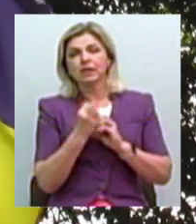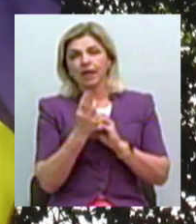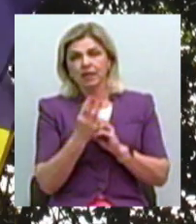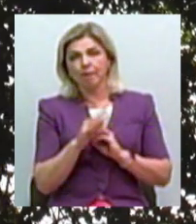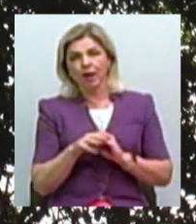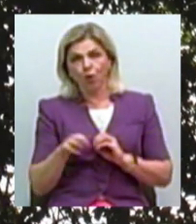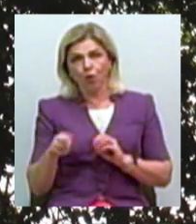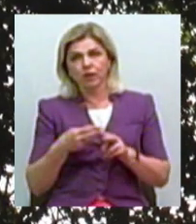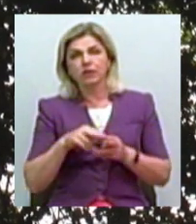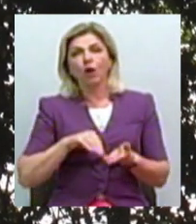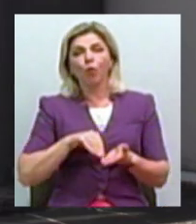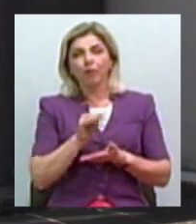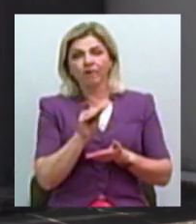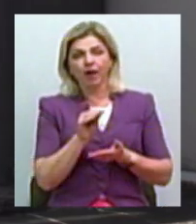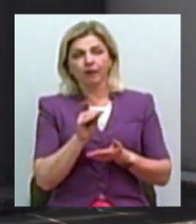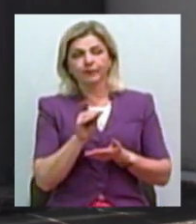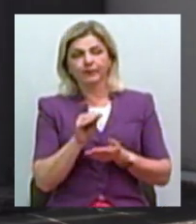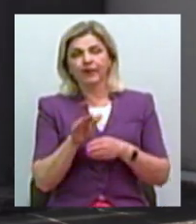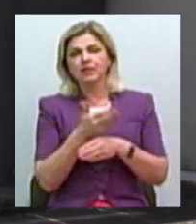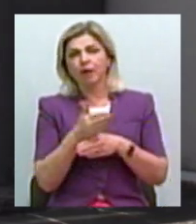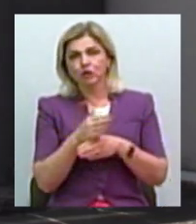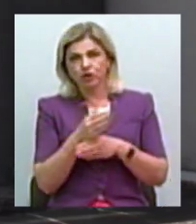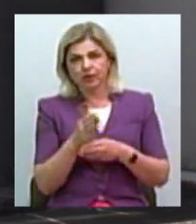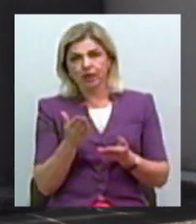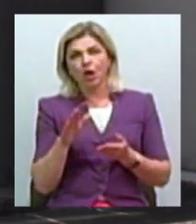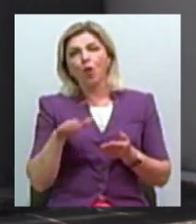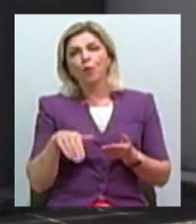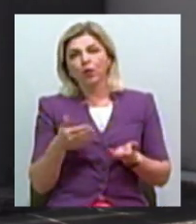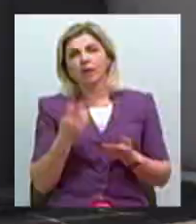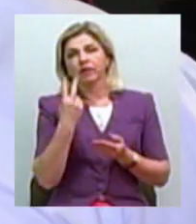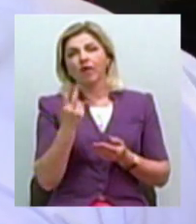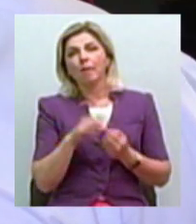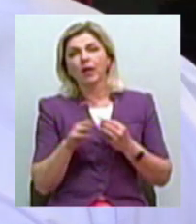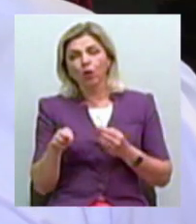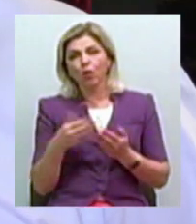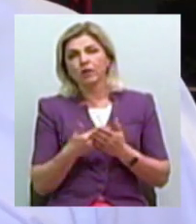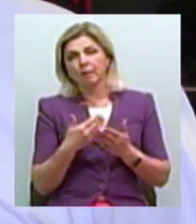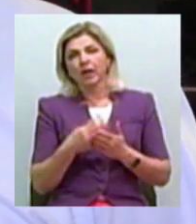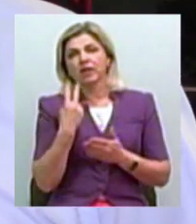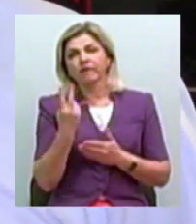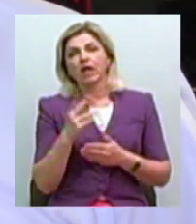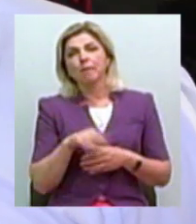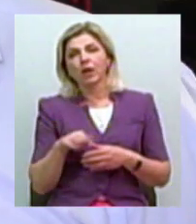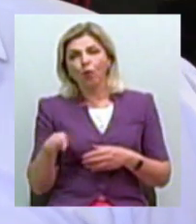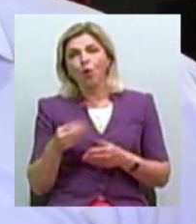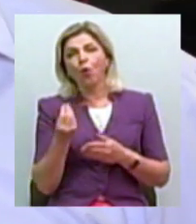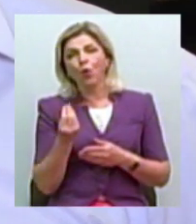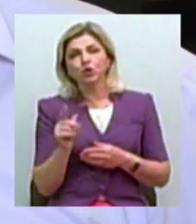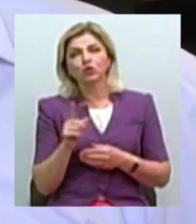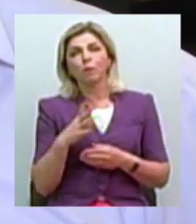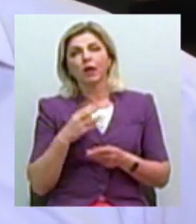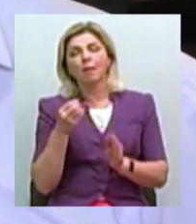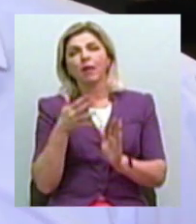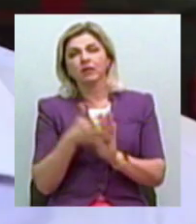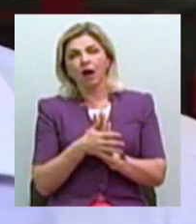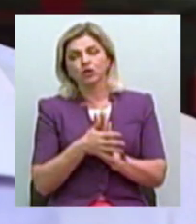це закупівля запчастин, потім 2 мільйони, близько 2 мільйонів, це кошти, які були потрачені